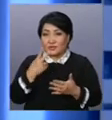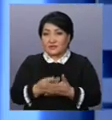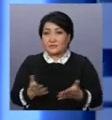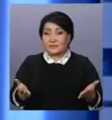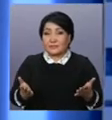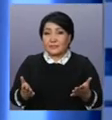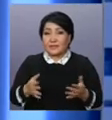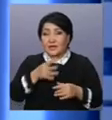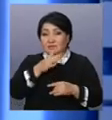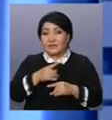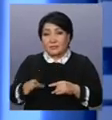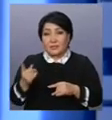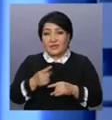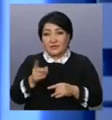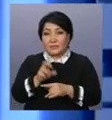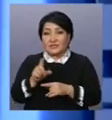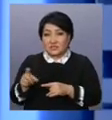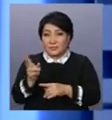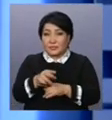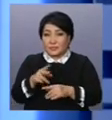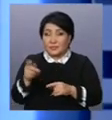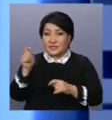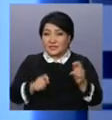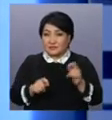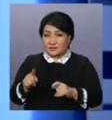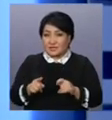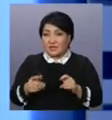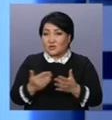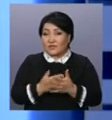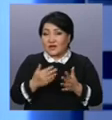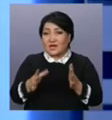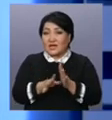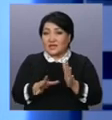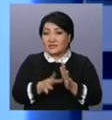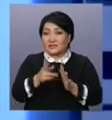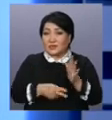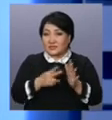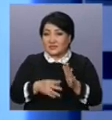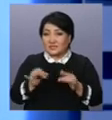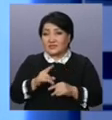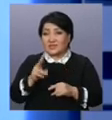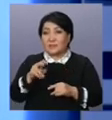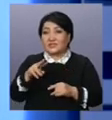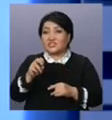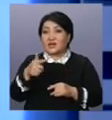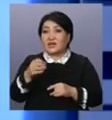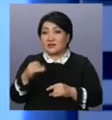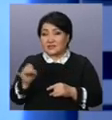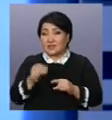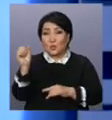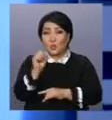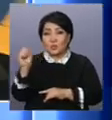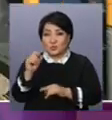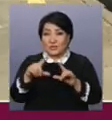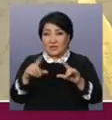Тем временем первые пассажиры прибыли сегодня в Алматы на новых электричках из Капшагая и Узынагаша. Пригородные маршруты запустили